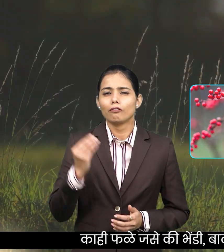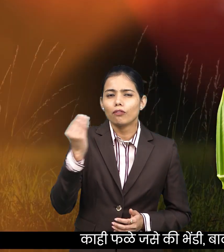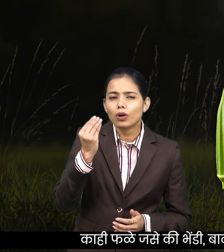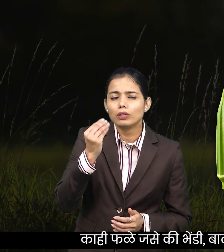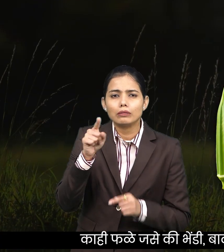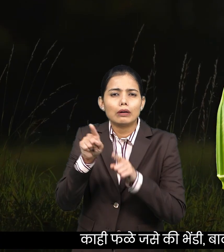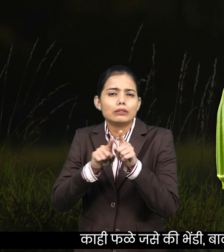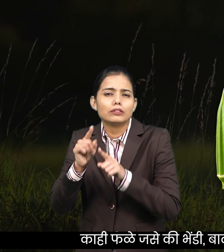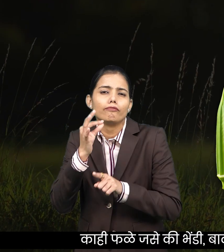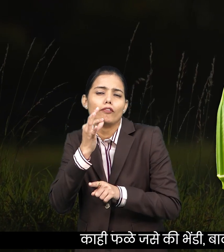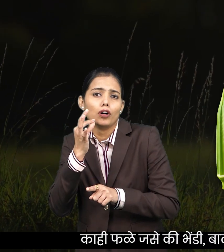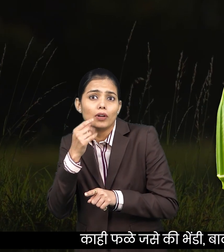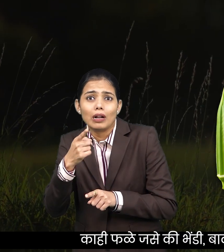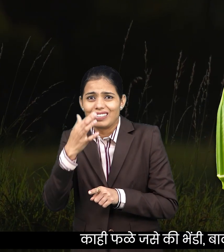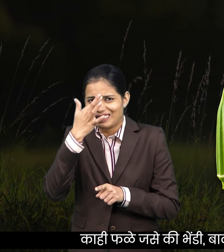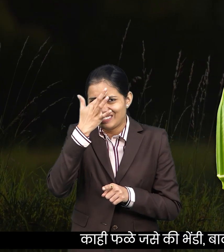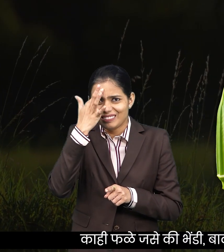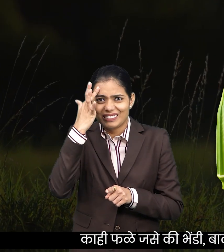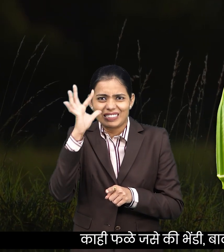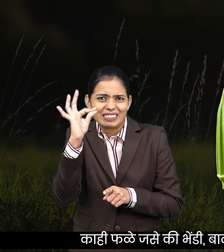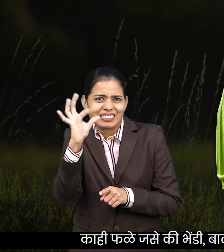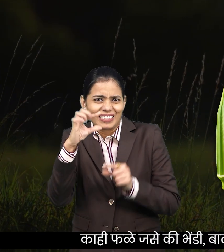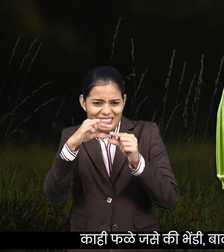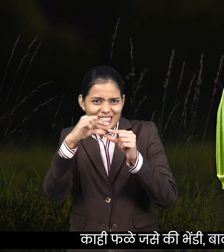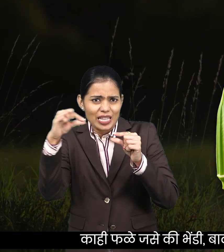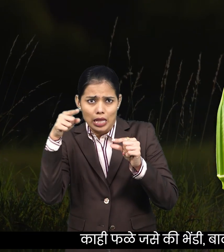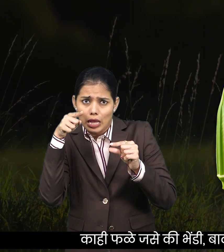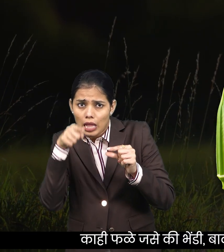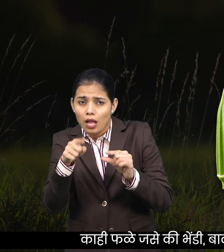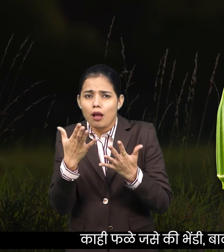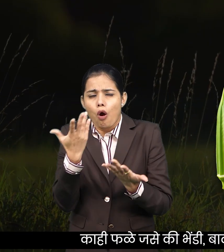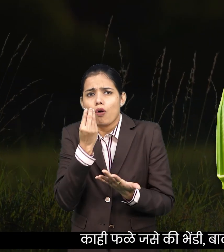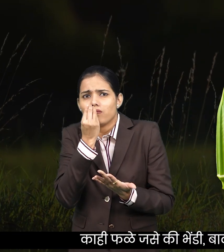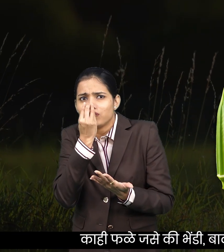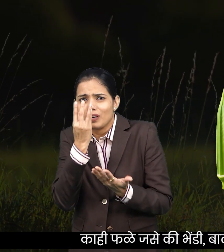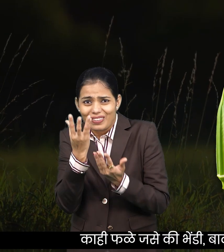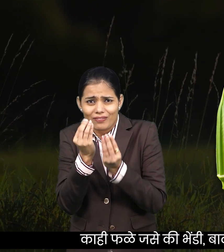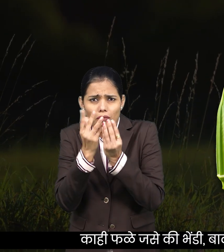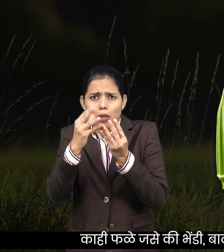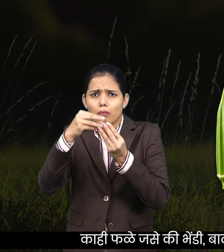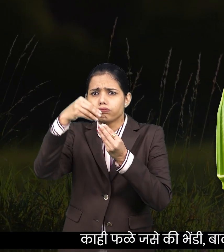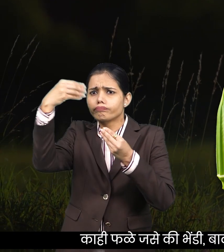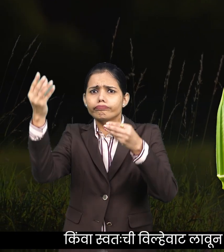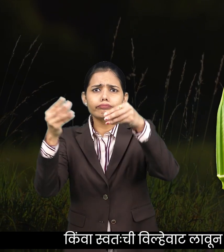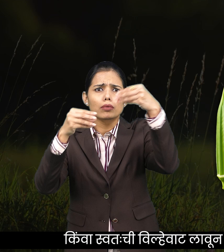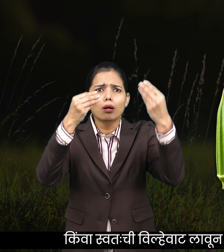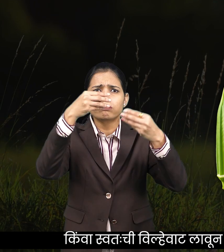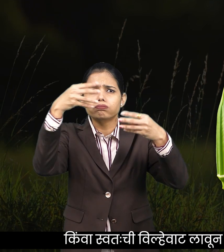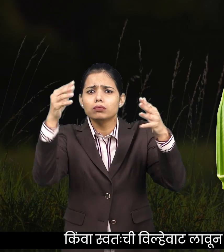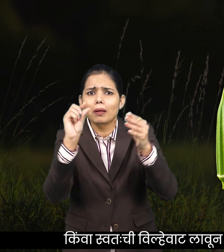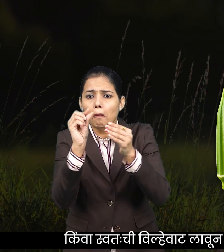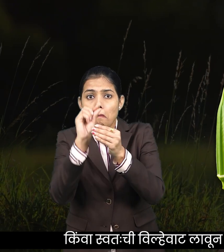काही फळे जसे की भेंडी, बालसम अचानक फुटतात आणि स्फोटाने